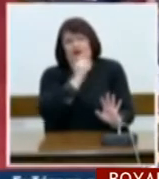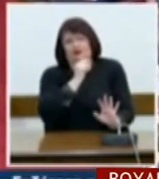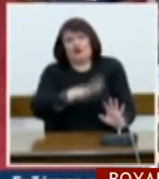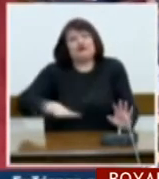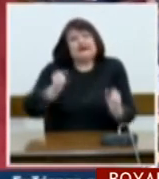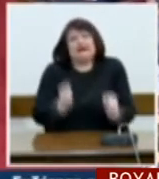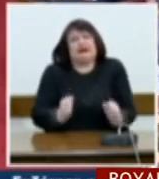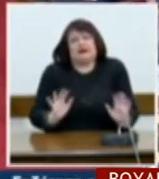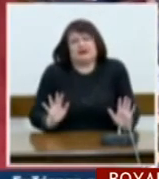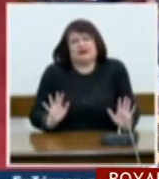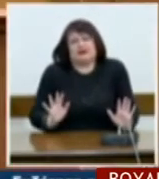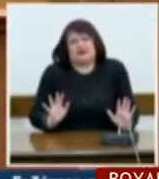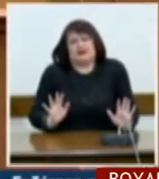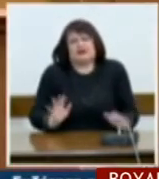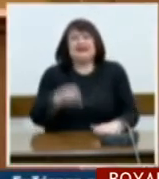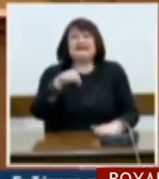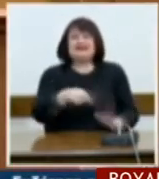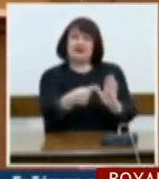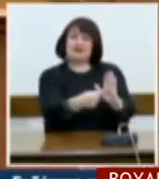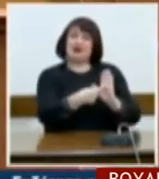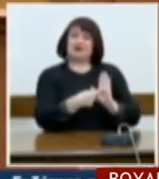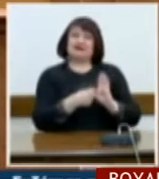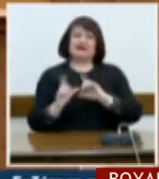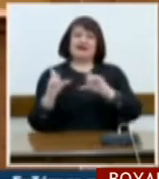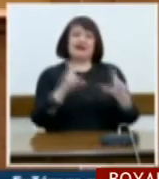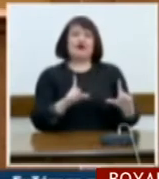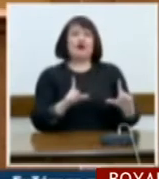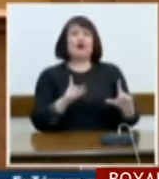Όχι μονάχα διότι σήμερα μας παρουσίασε μια εικόνα σχεδόν παραδεισένια.